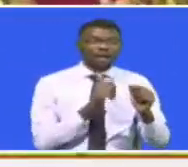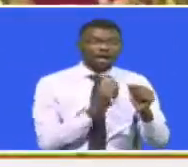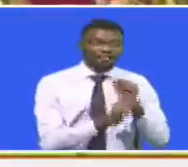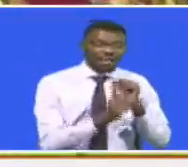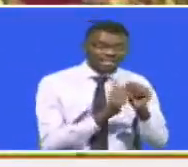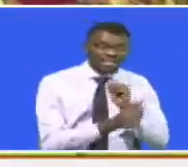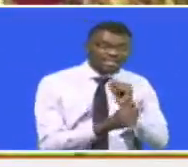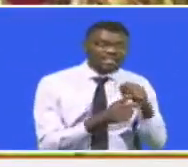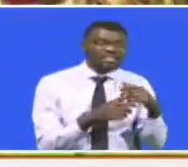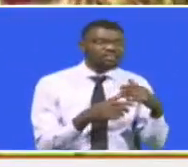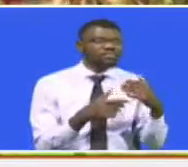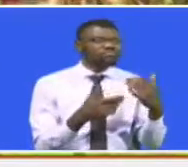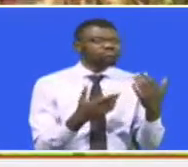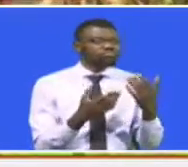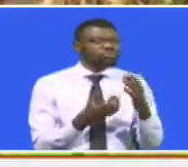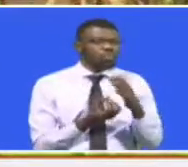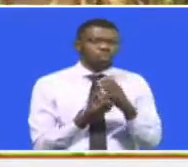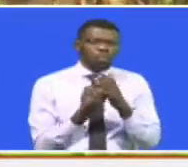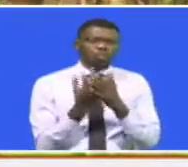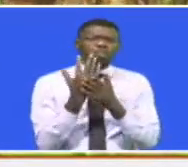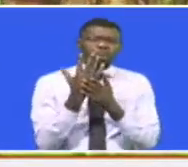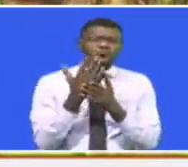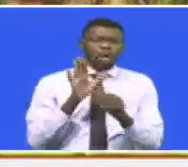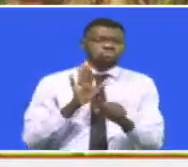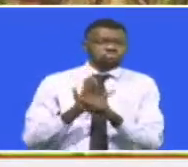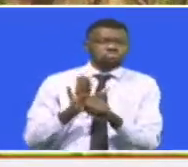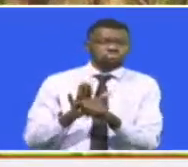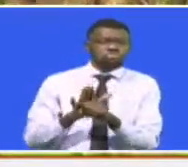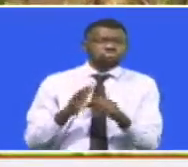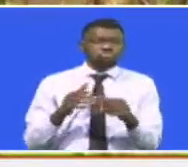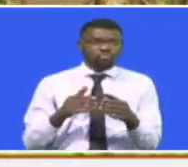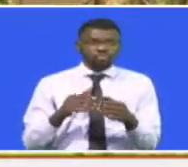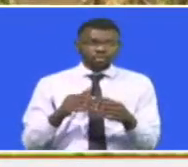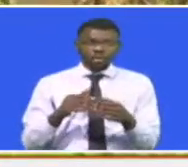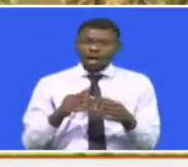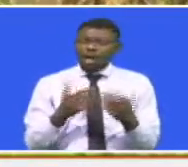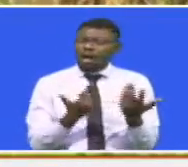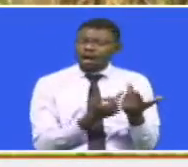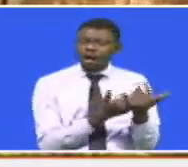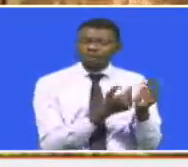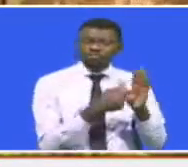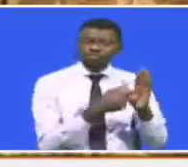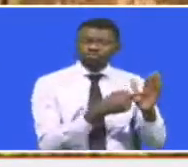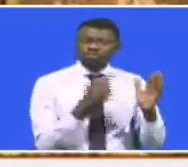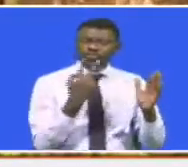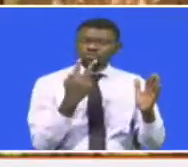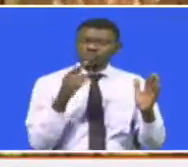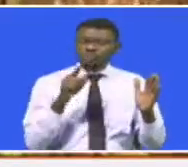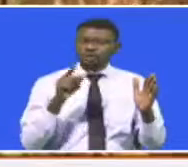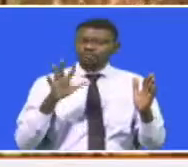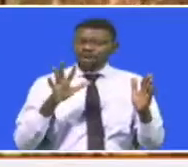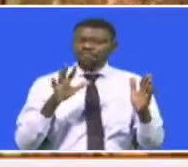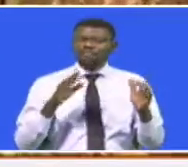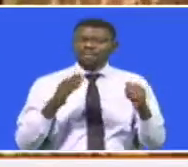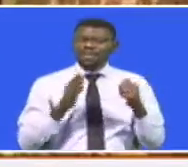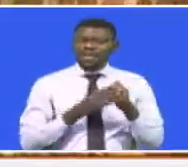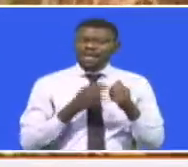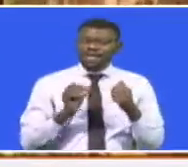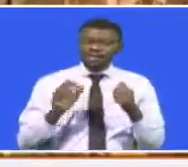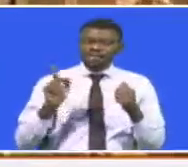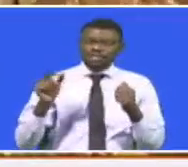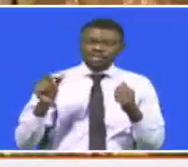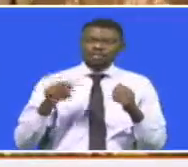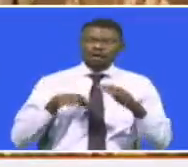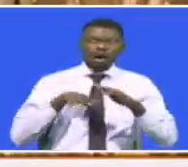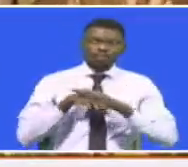been on the rise, with data from the Kenya National Bureau of Statistics revealing that Kenya imported 2.5 million 90 kg bags of maize in the